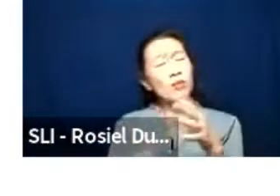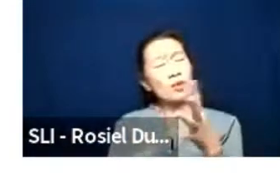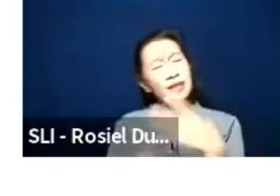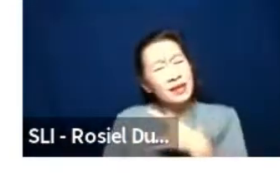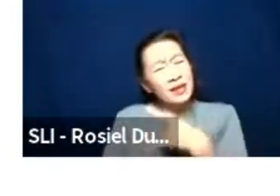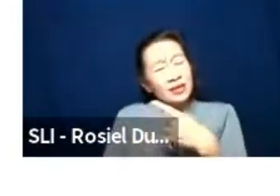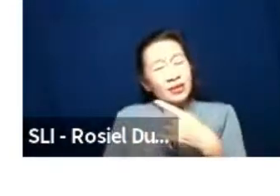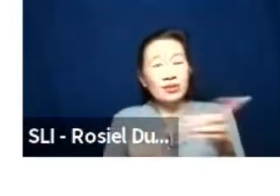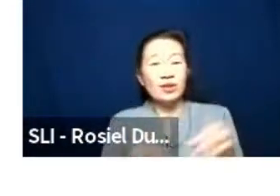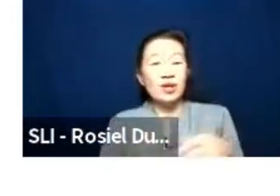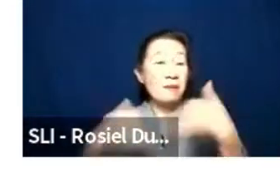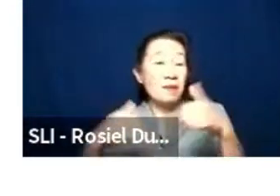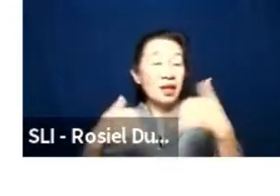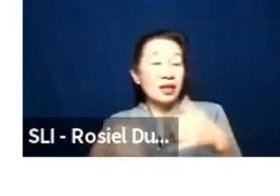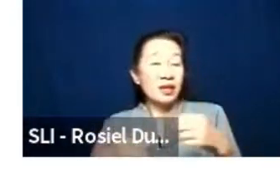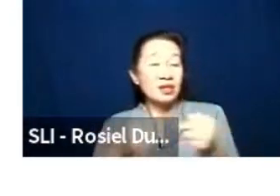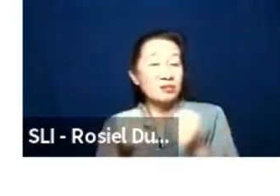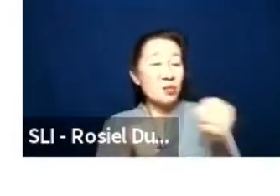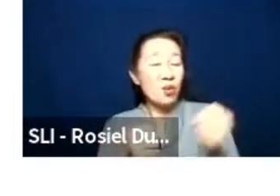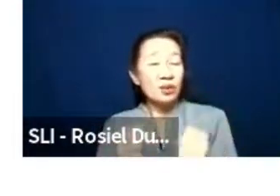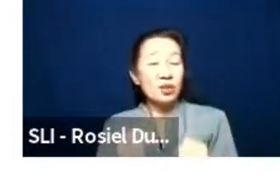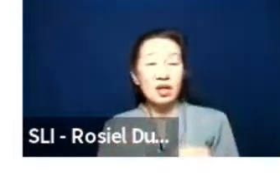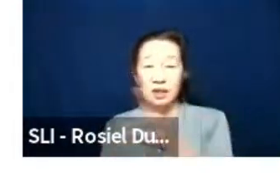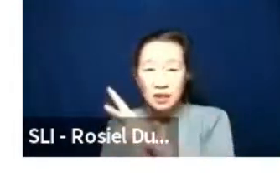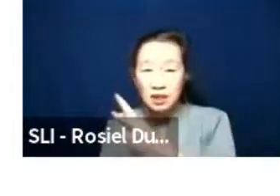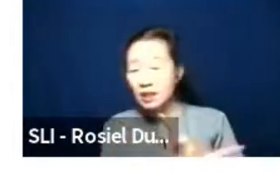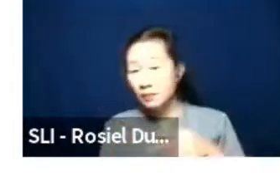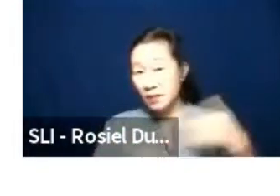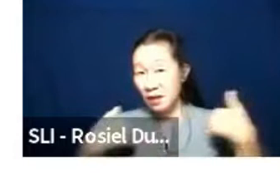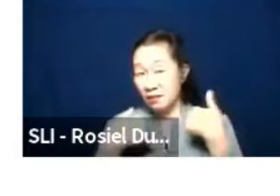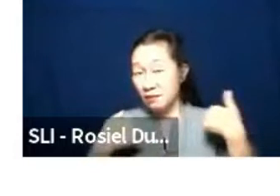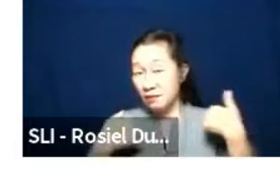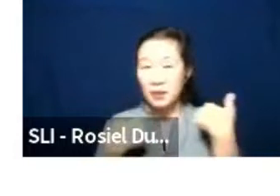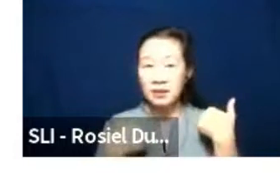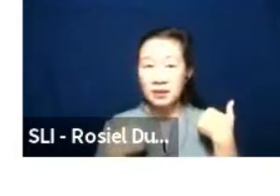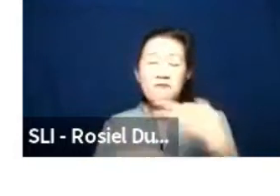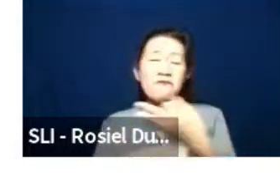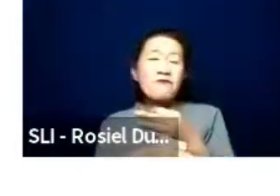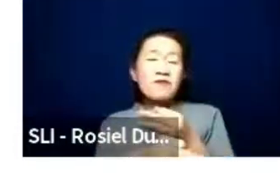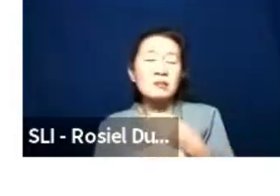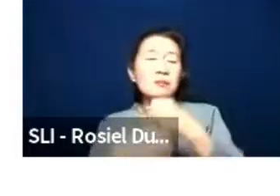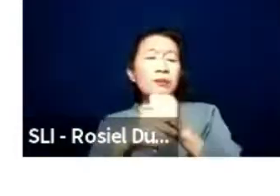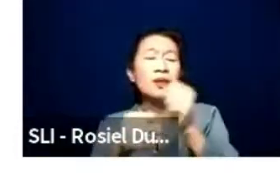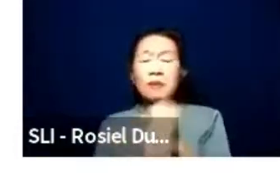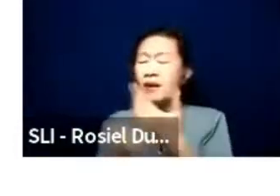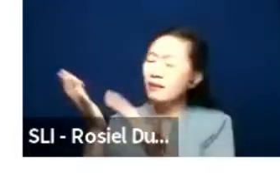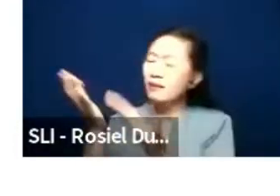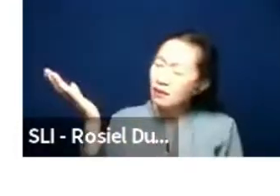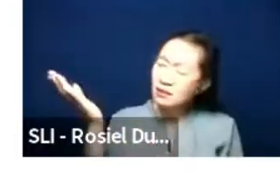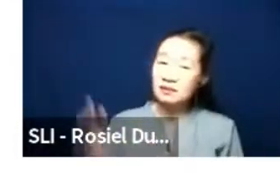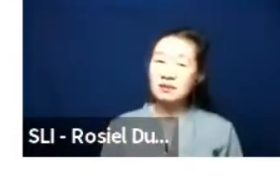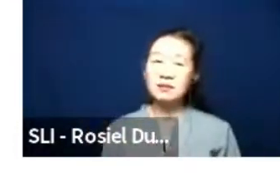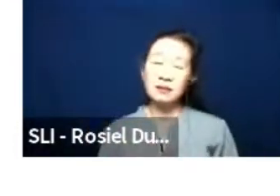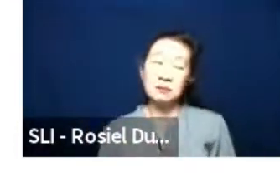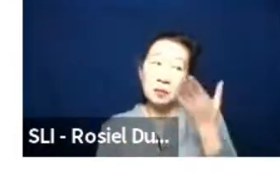ko bang maglaro ng sports, mag-alaga ng hayop, magkumpuni, maggawa ng mga bagay-bagay?